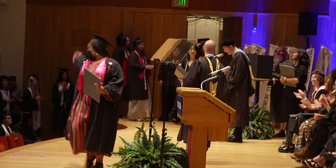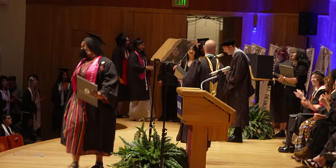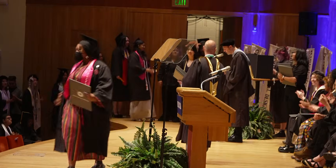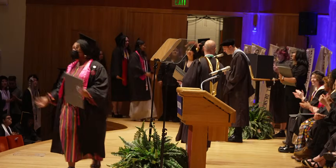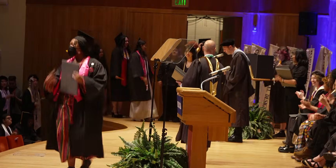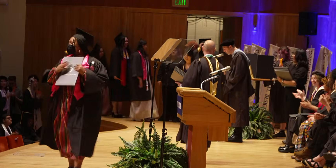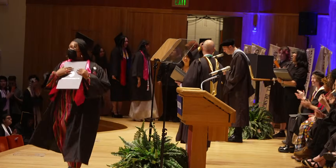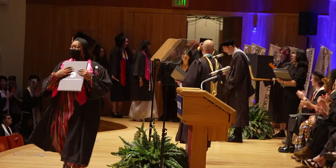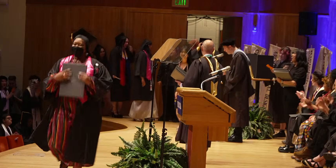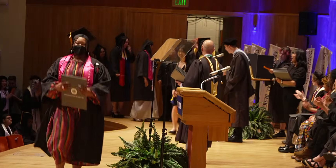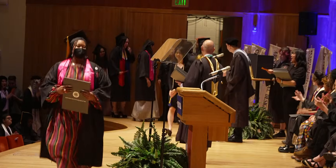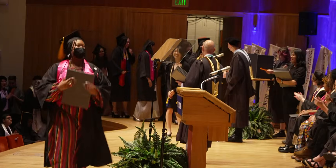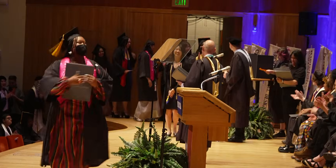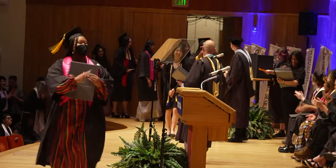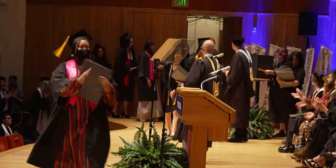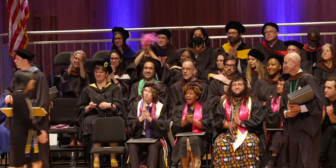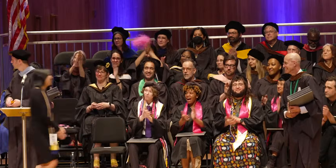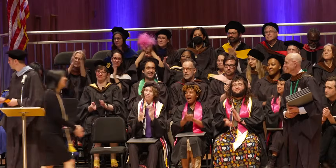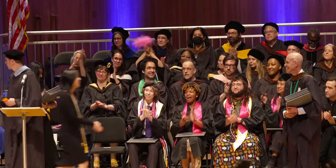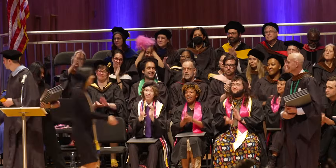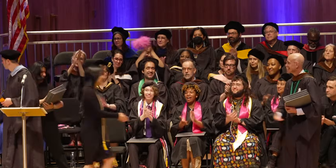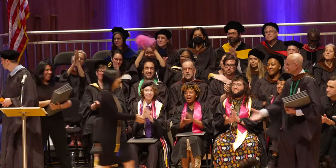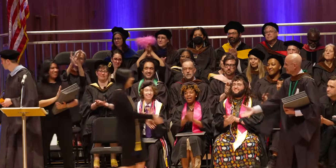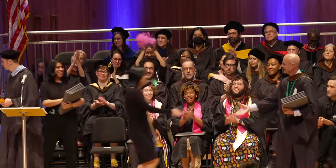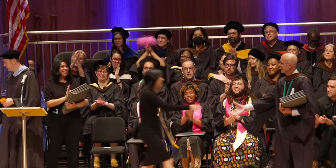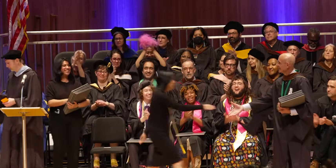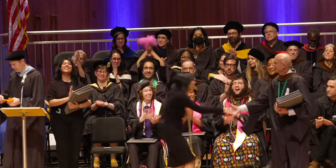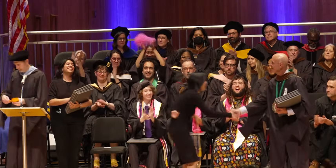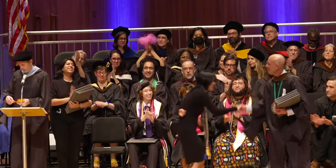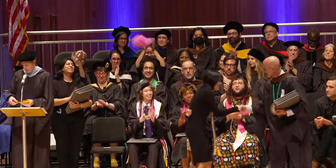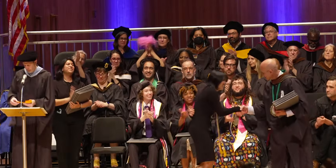Susie Lee, summa cum laude.